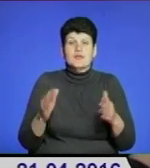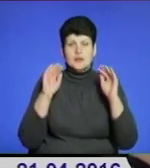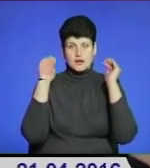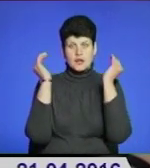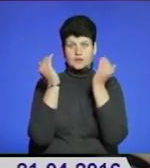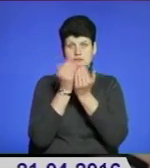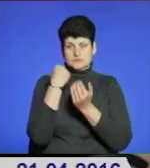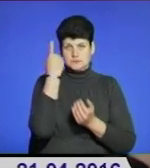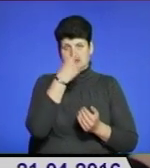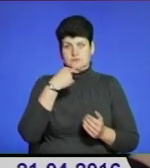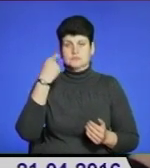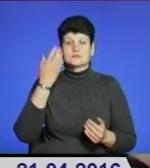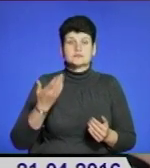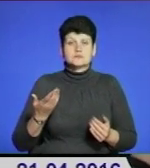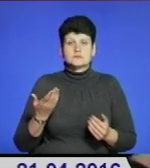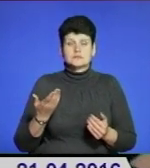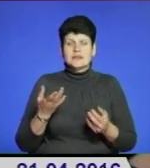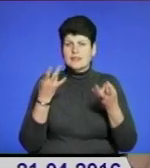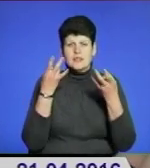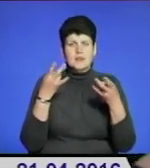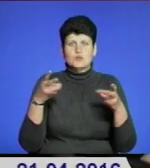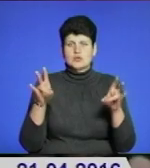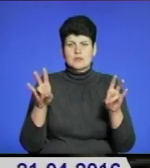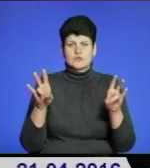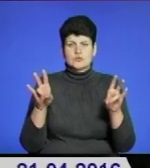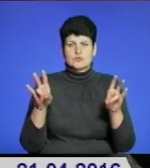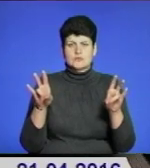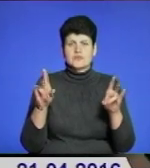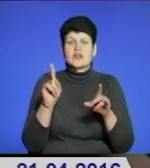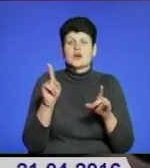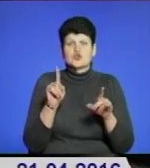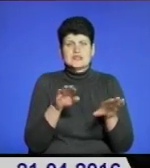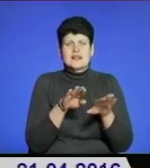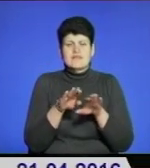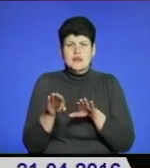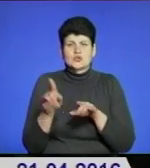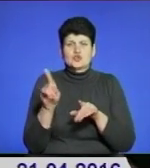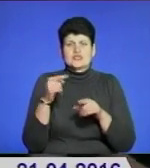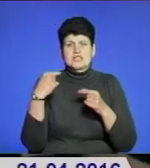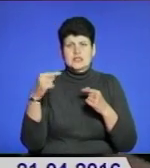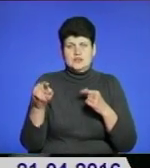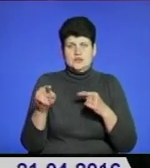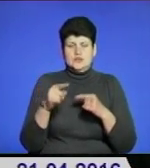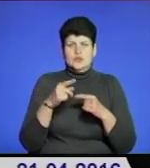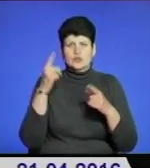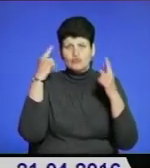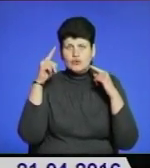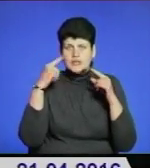аутентично насправді. Не потрібно на щось рівнятись, щоб щось інше творити, бо це тоді